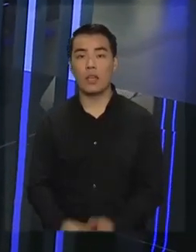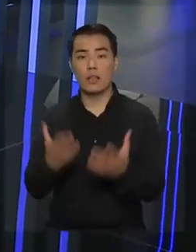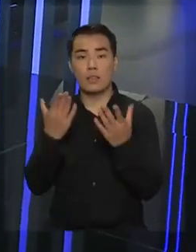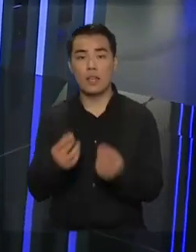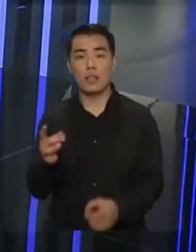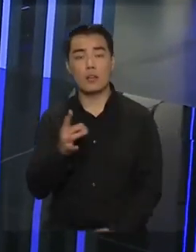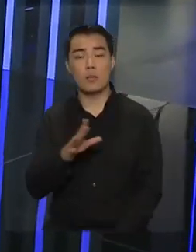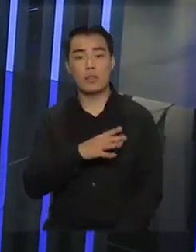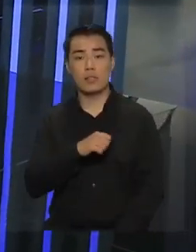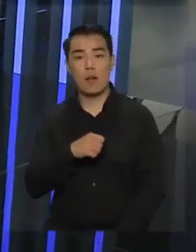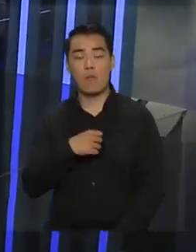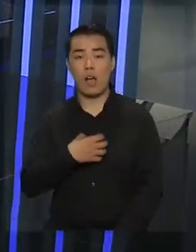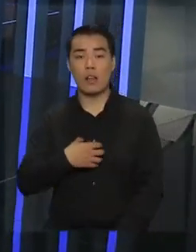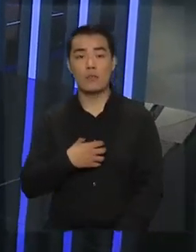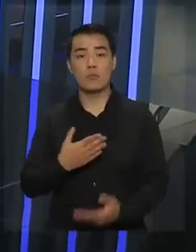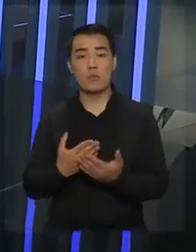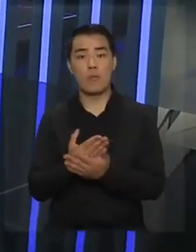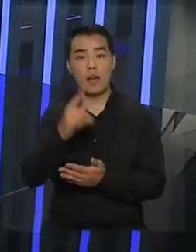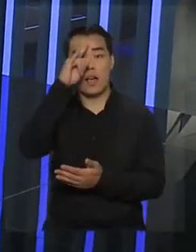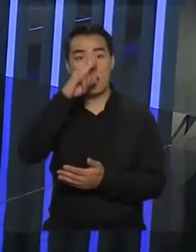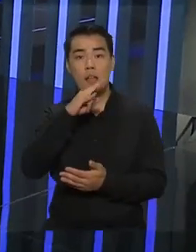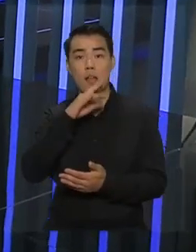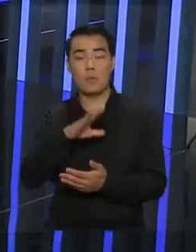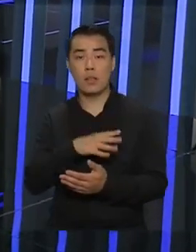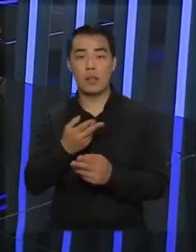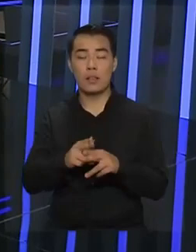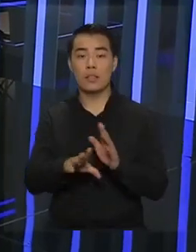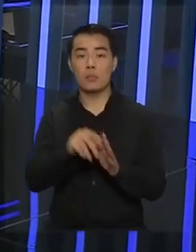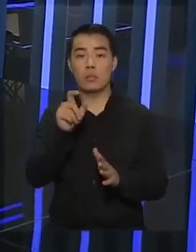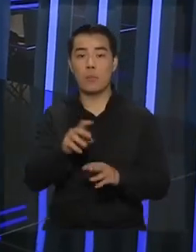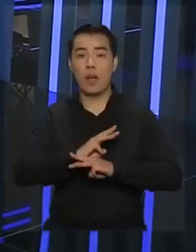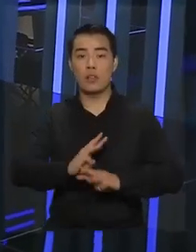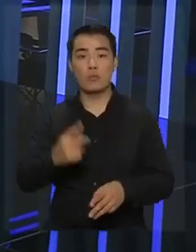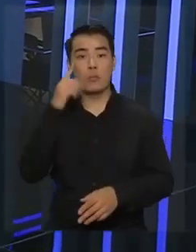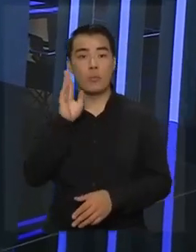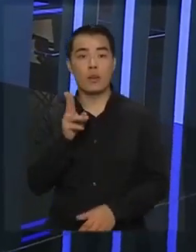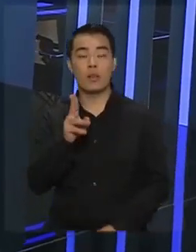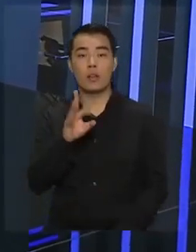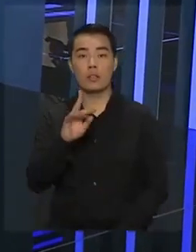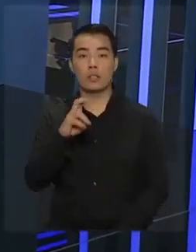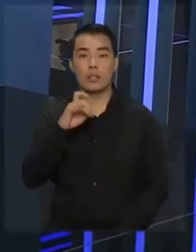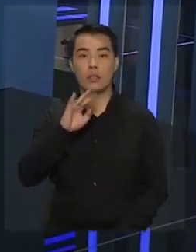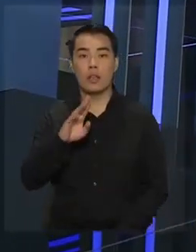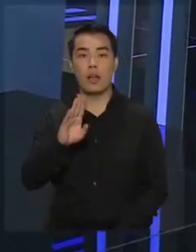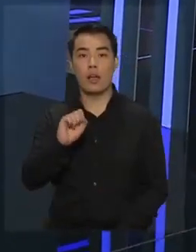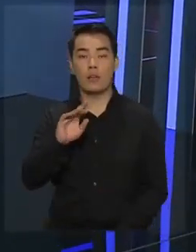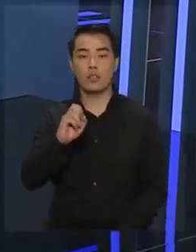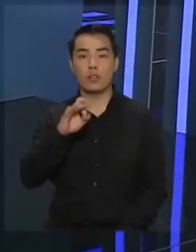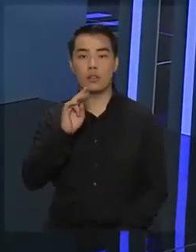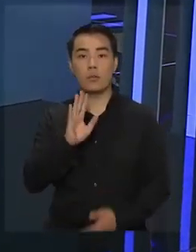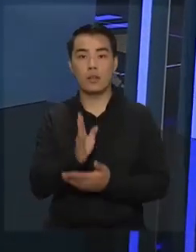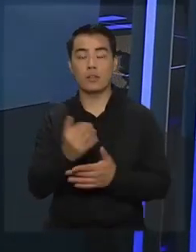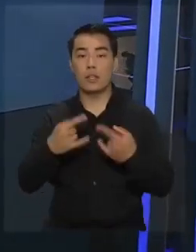День республики стал символом нового Казахстана, так считает депутат Мажилиса Константин Авершин. В нашей постоянной